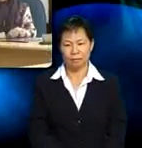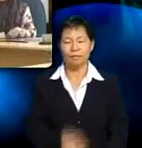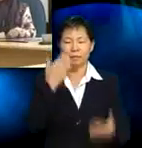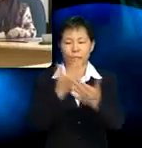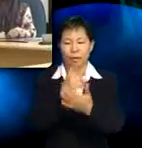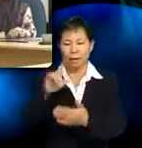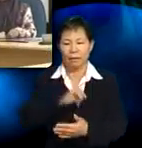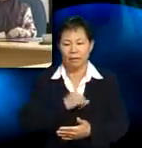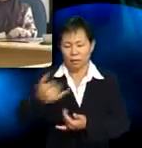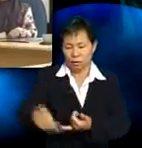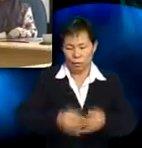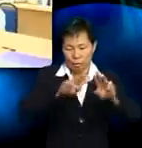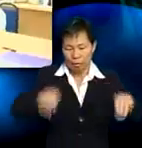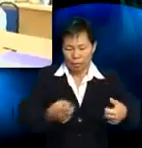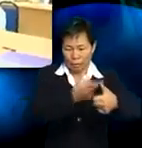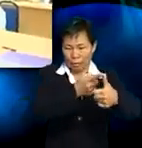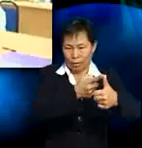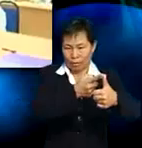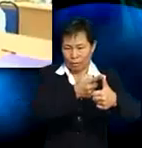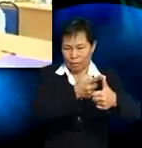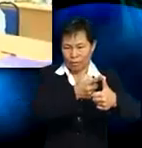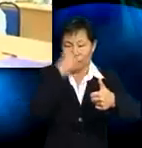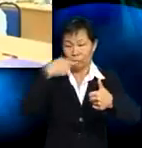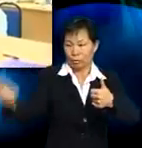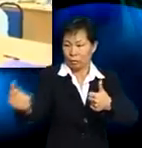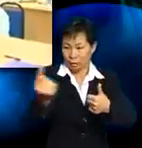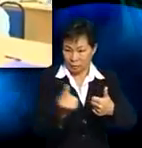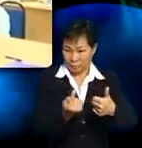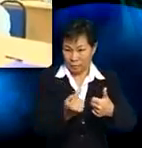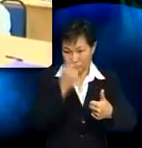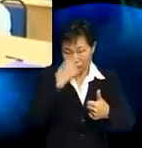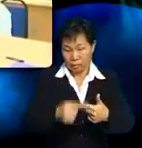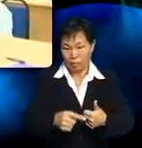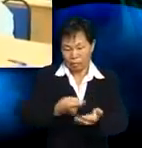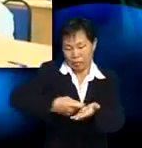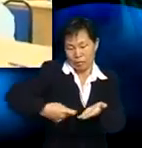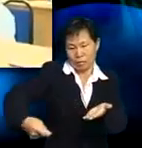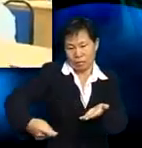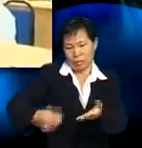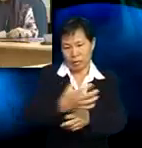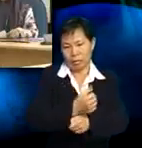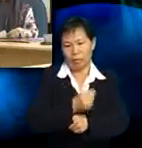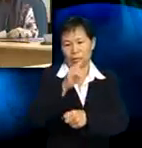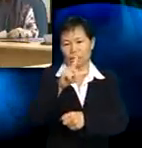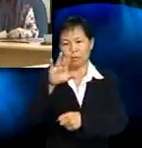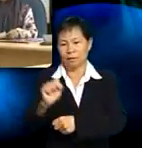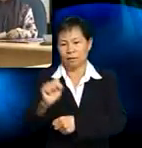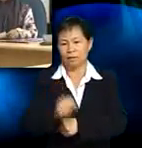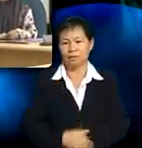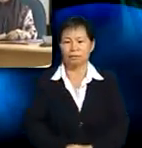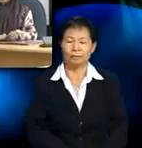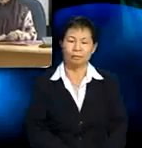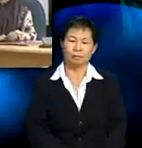Baiklah sekarang saya ingin menjemput pelajaran pertama yaitu Sri Nuryani untuk datang ke depan untuk menandatangani bola Us kamu